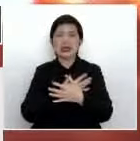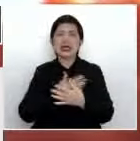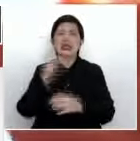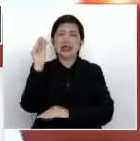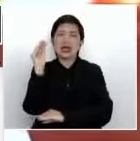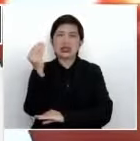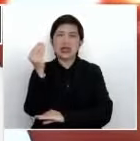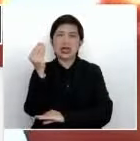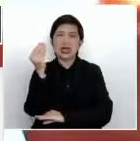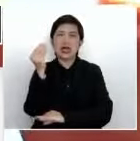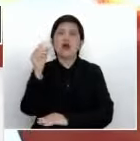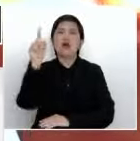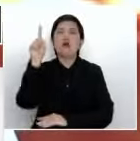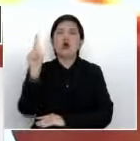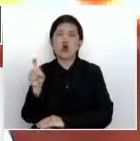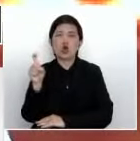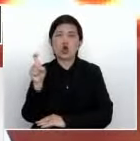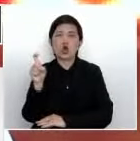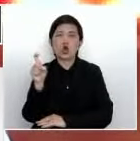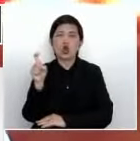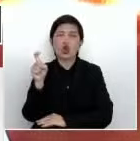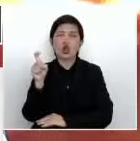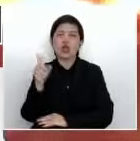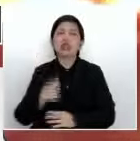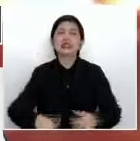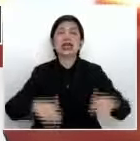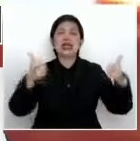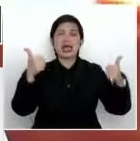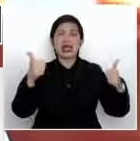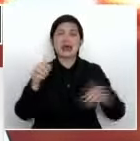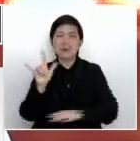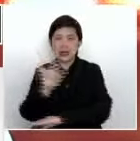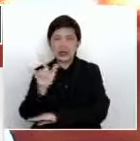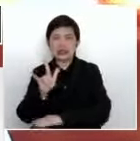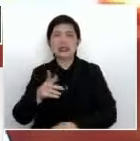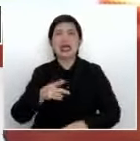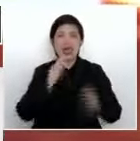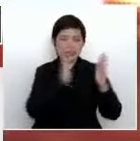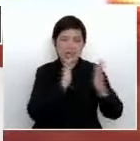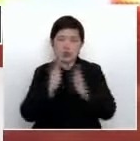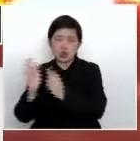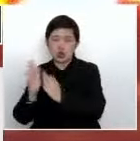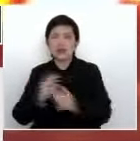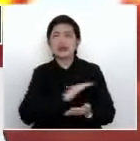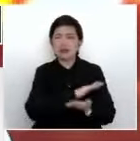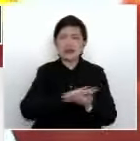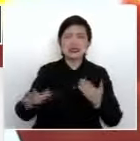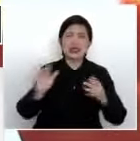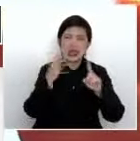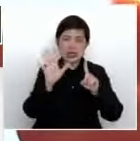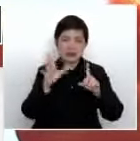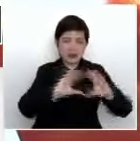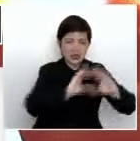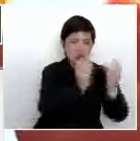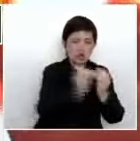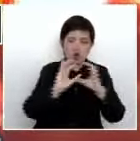itu maka harus diatur dari ujungnya saya termasuk yang akan mbaskan 15 golongan yang sekarang ini